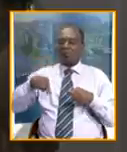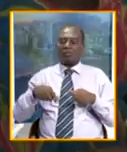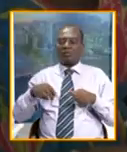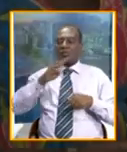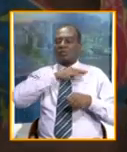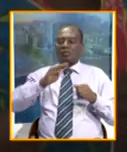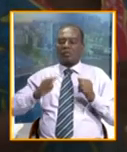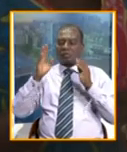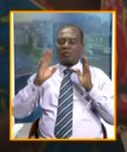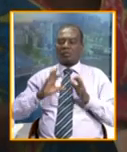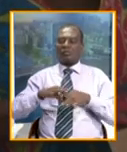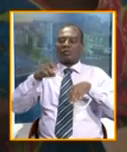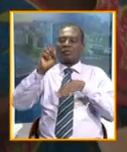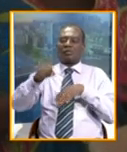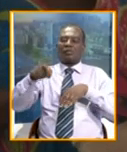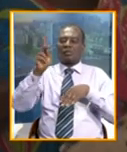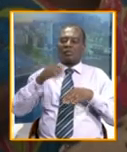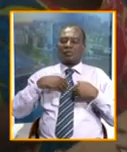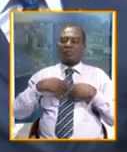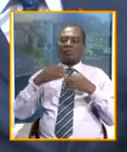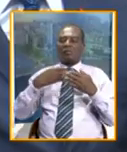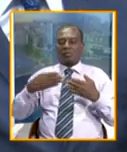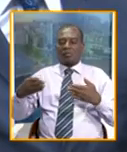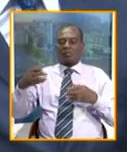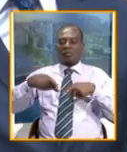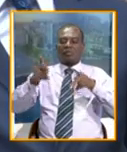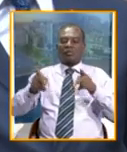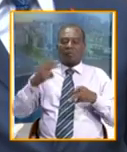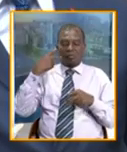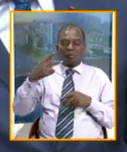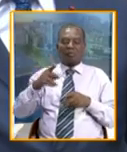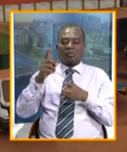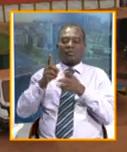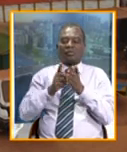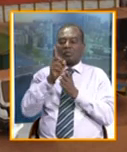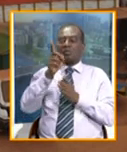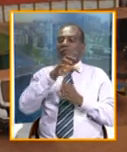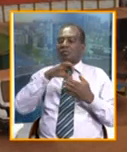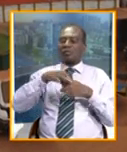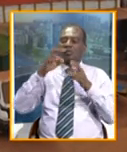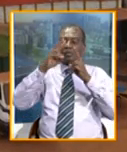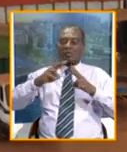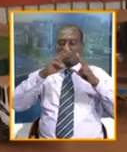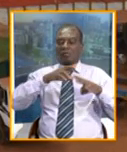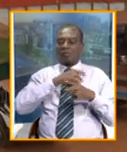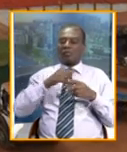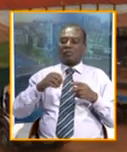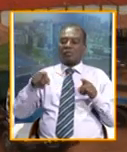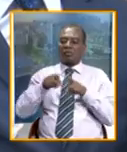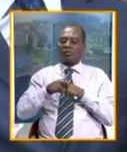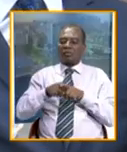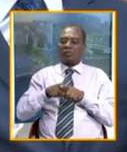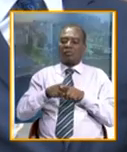Pedro dispose à présent d'un outil qui lui permet de voir le développement de sa ville et partant de là,